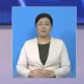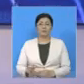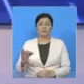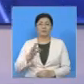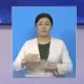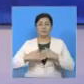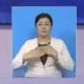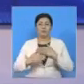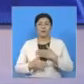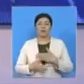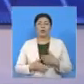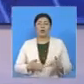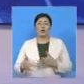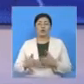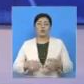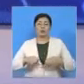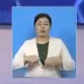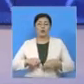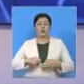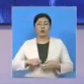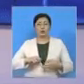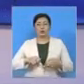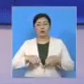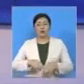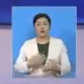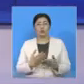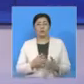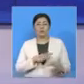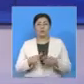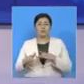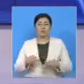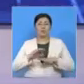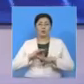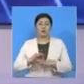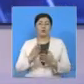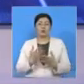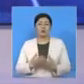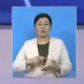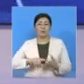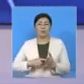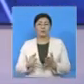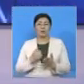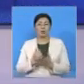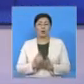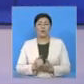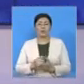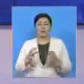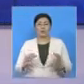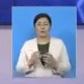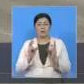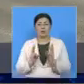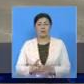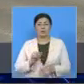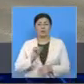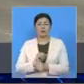Облыс аумағында жолдағы құқықтық тәртіп үш күндік жоспардан тыс жедел алдын алу іс-шарасы өткізілуде. Мақсат қоғамдық тәртіпті сақтау, қылмыстың